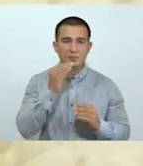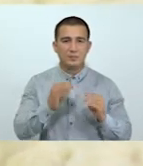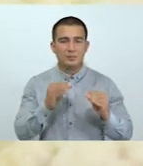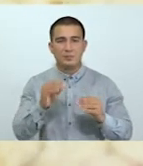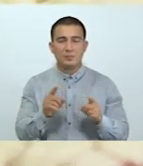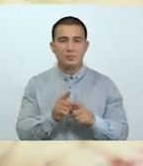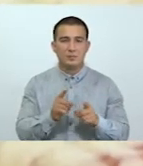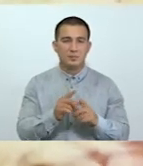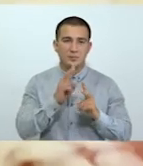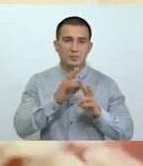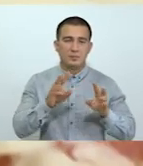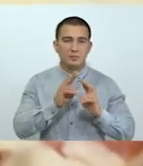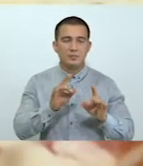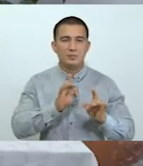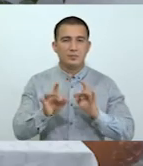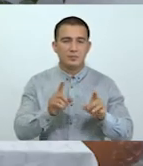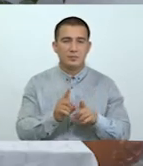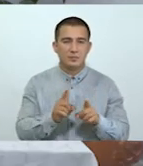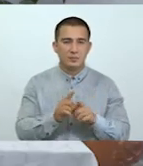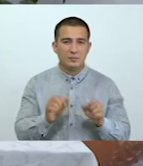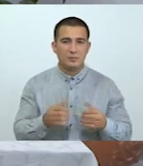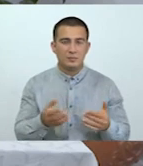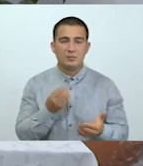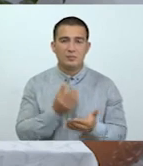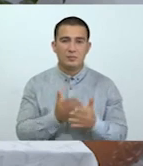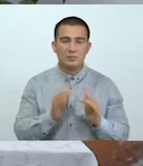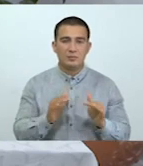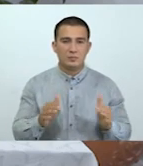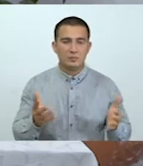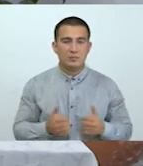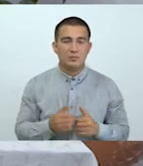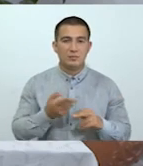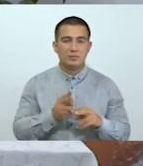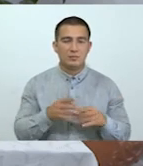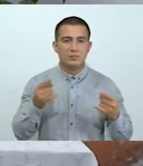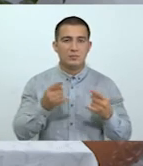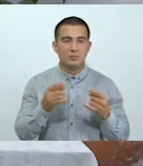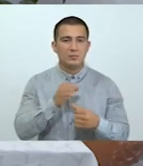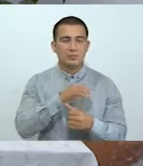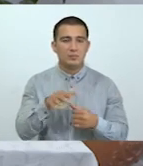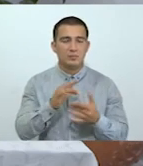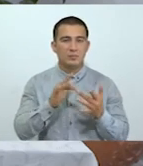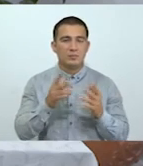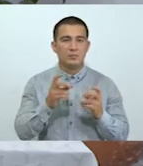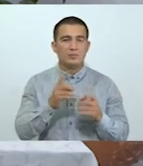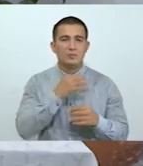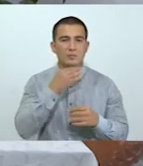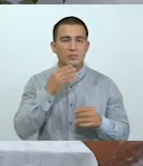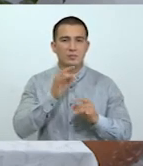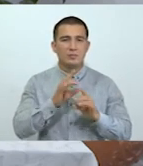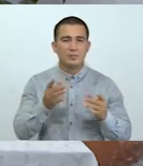berib tortishingiz mumkin. Aziz o'quvchilar, onlayn mashg'ulotlarimizda tayyorlab